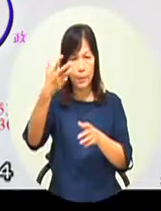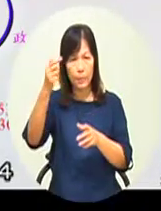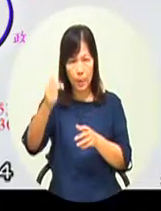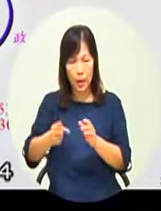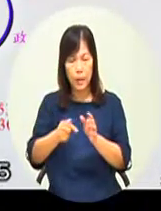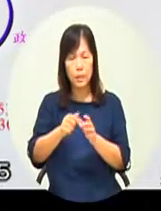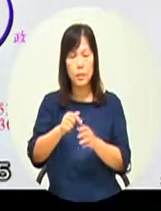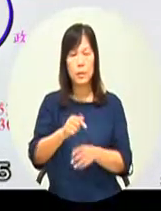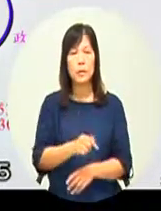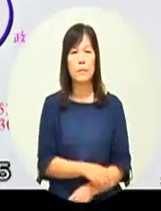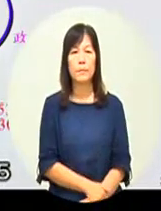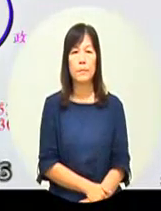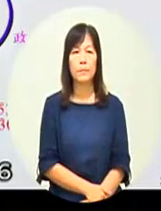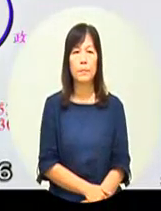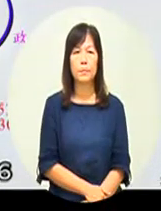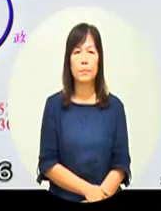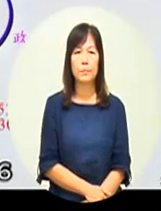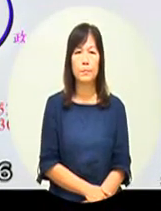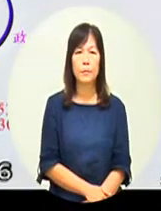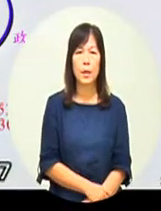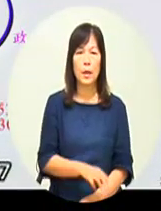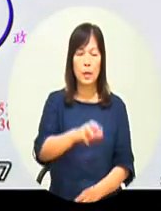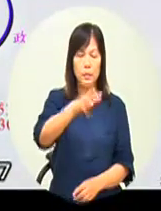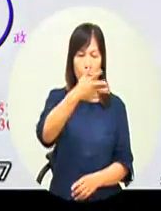308.04亿的哈，